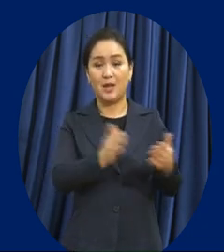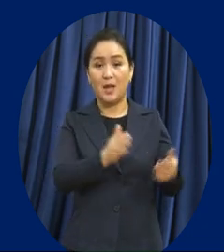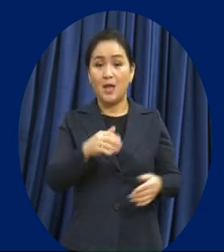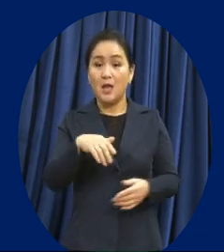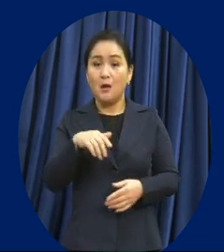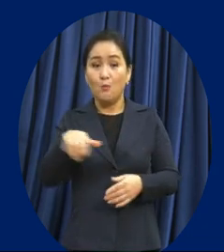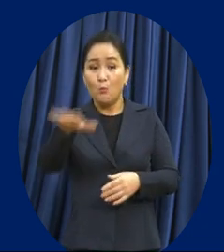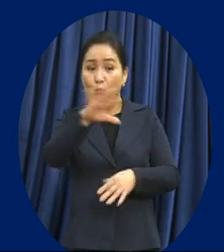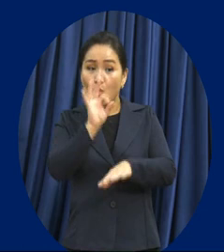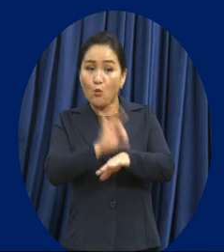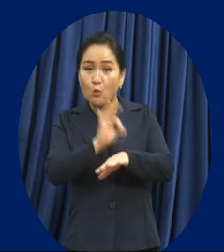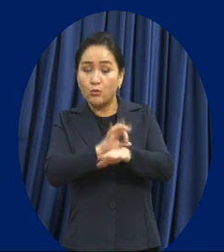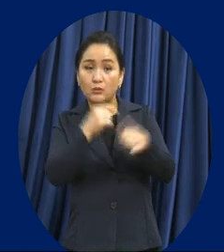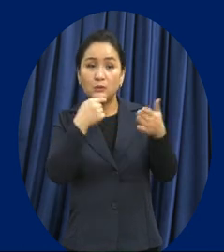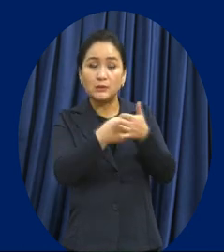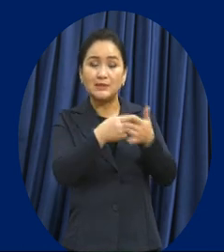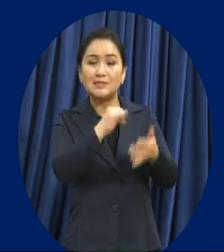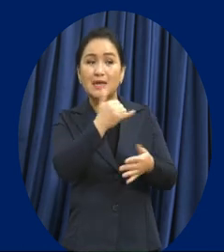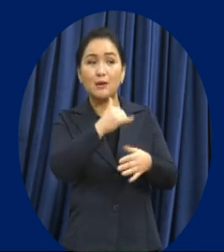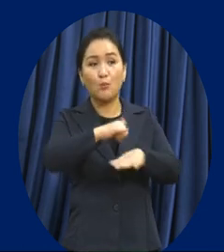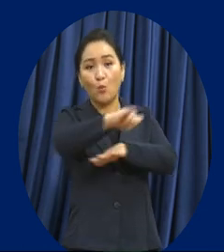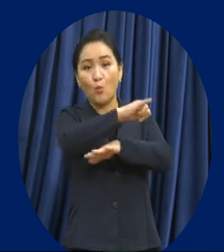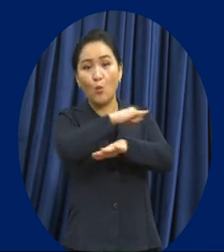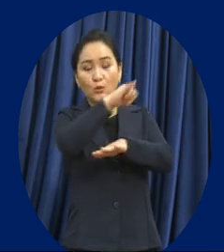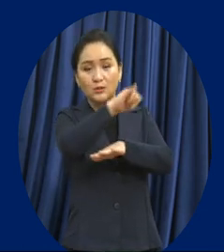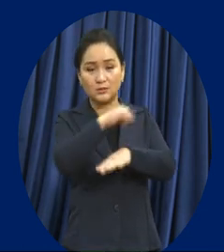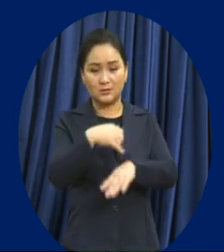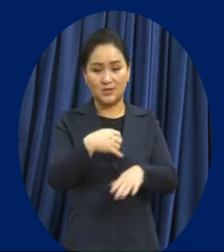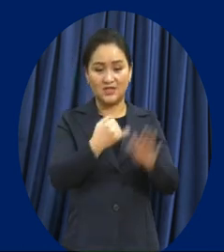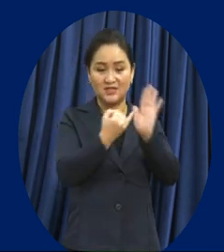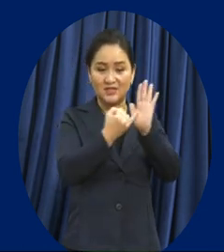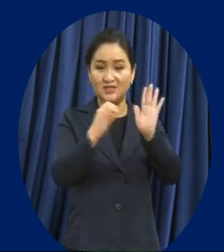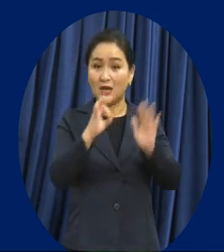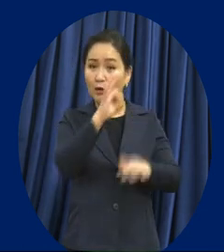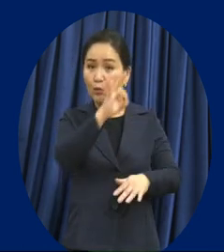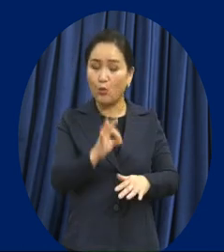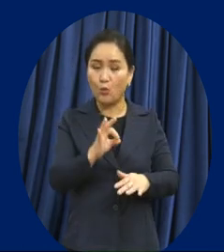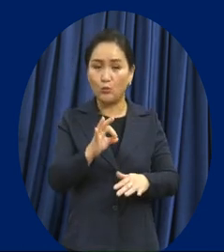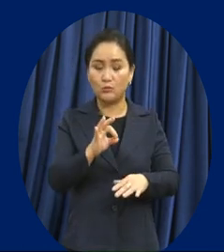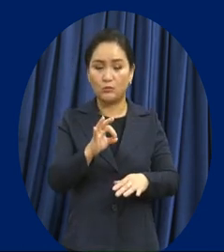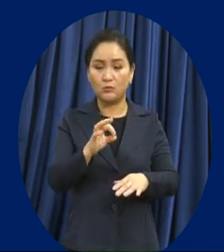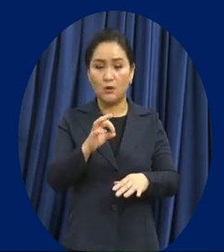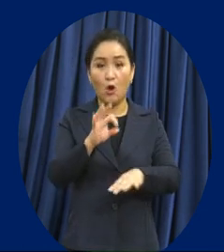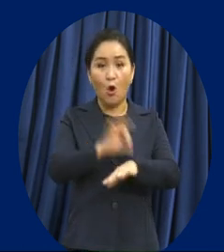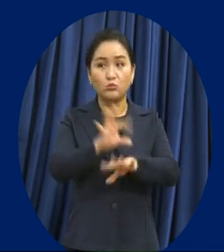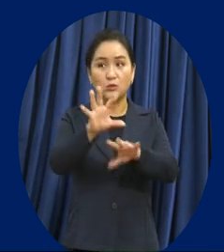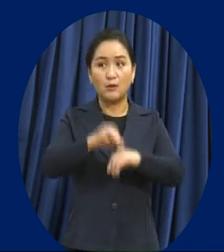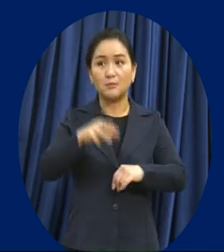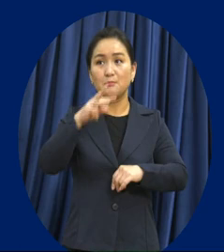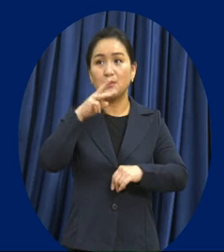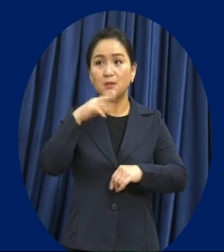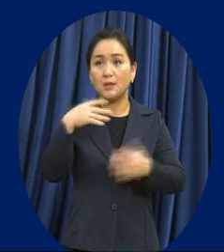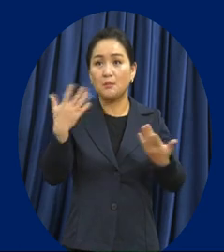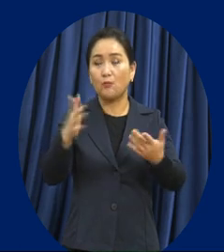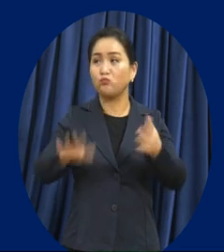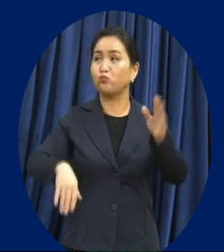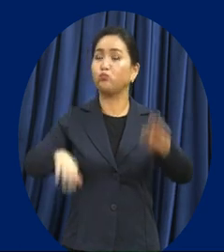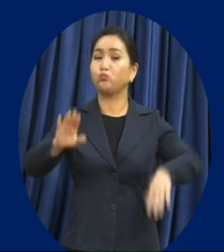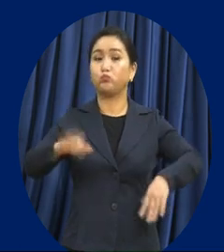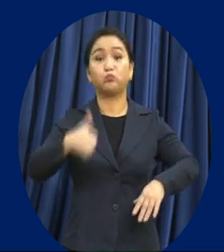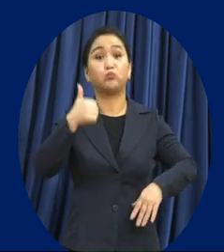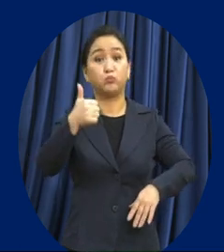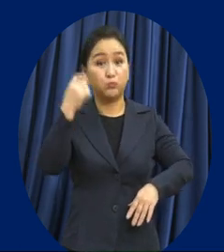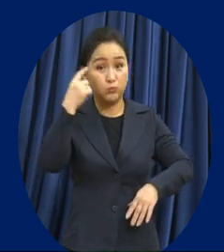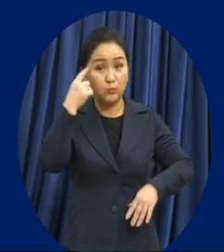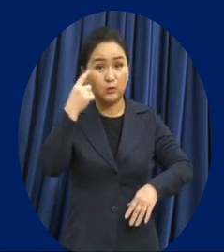бол 60-70% нь бол шинж тэмдэггүй хэлбэр гэж байгаа. Тэгэхээр тухайн үед та өөрөө одоо халдваргүй гэж өөрийгөө бодож иж болно. Тухайн